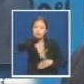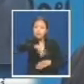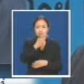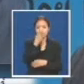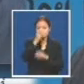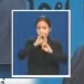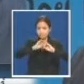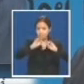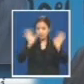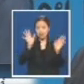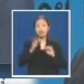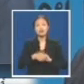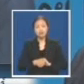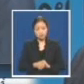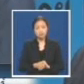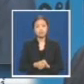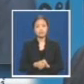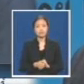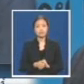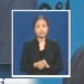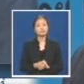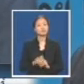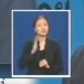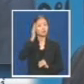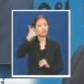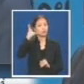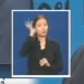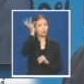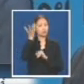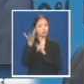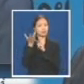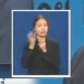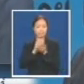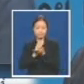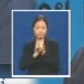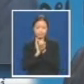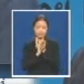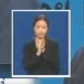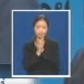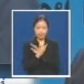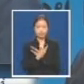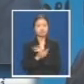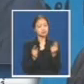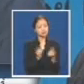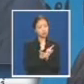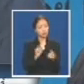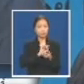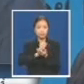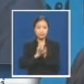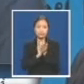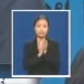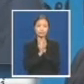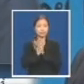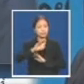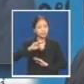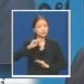ว่าจะเป็นยุคที่โลกมีการเปลี่ยนแปลงสังคมมีการเปลี่ยนแปลงเร็วพวกเรา